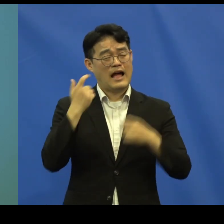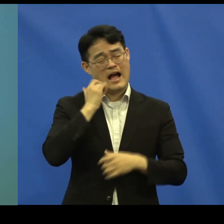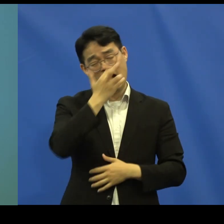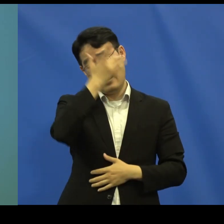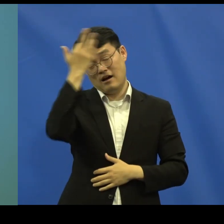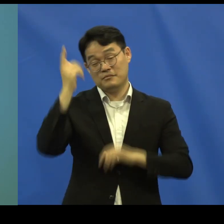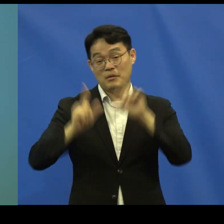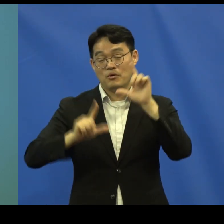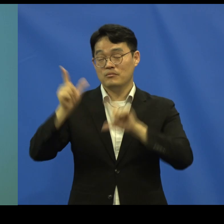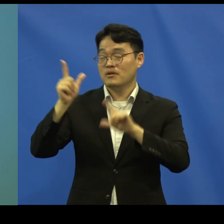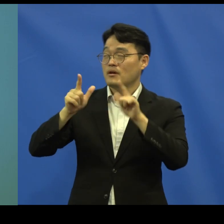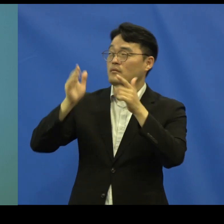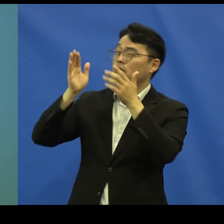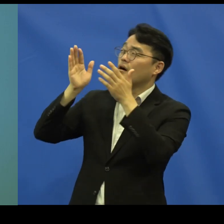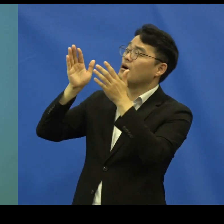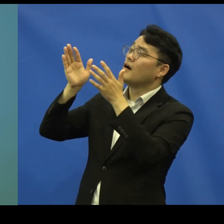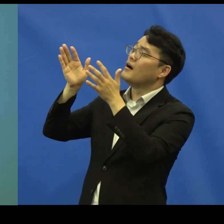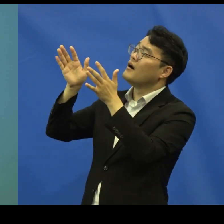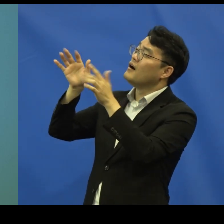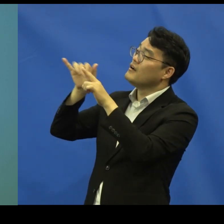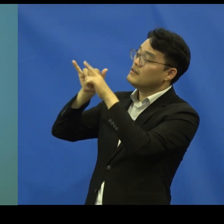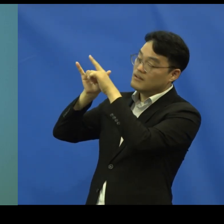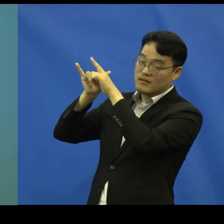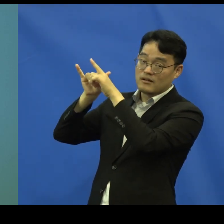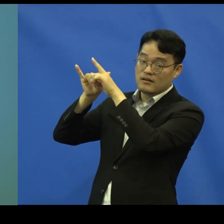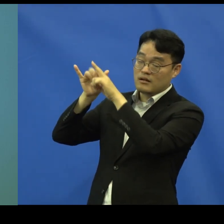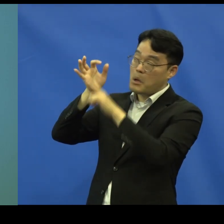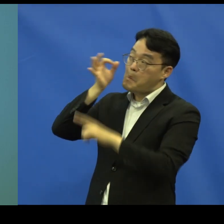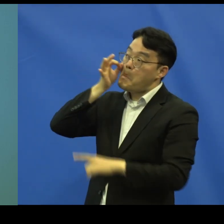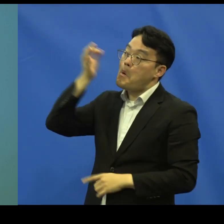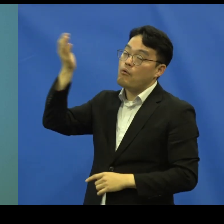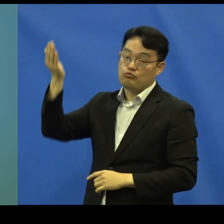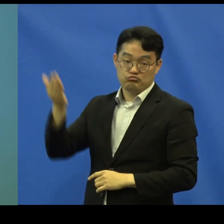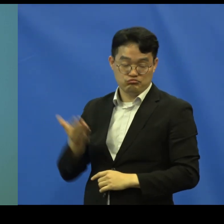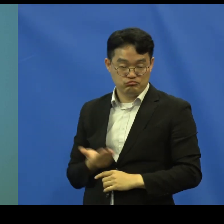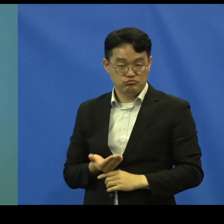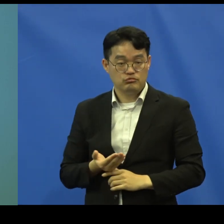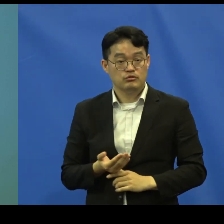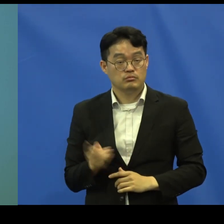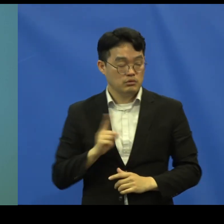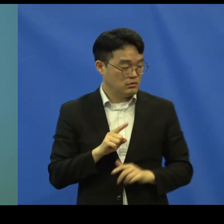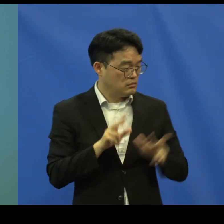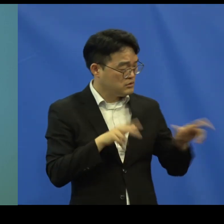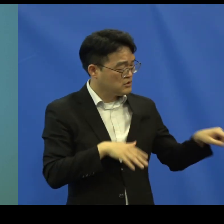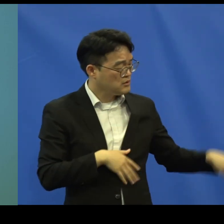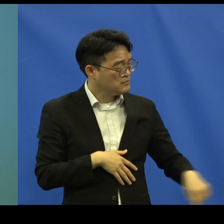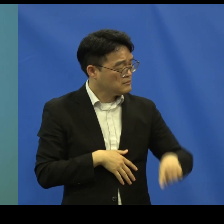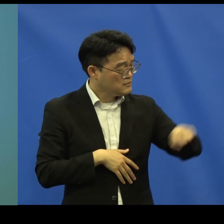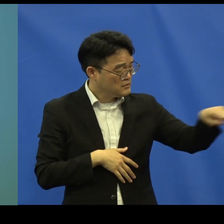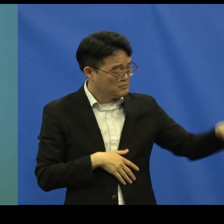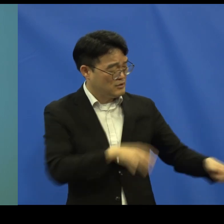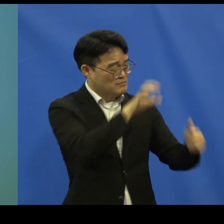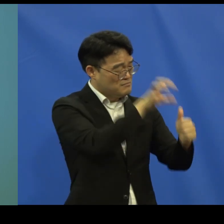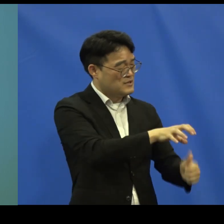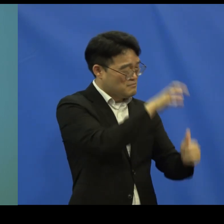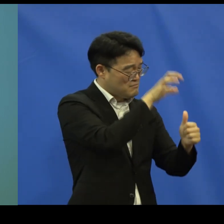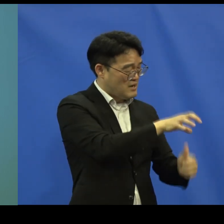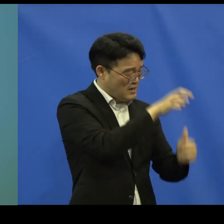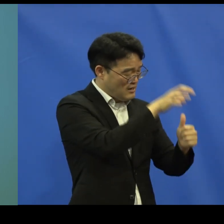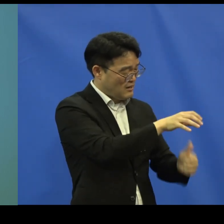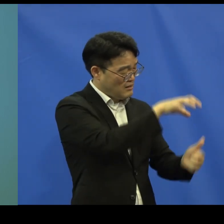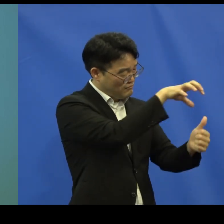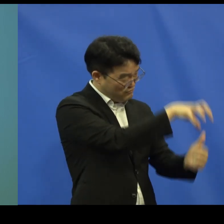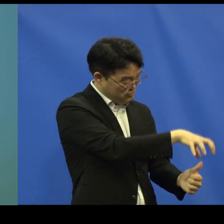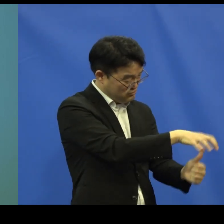아름다운 모습들이 펼쳐지는데 이 보여주는 환상이 현실을 초월한 새로운 세계를